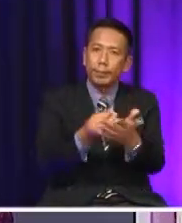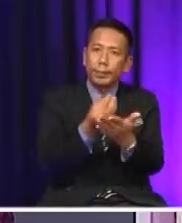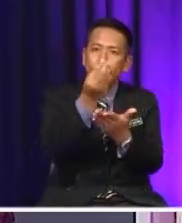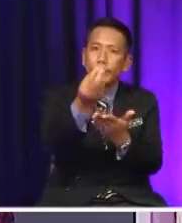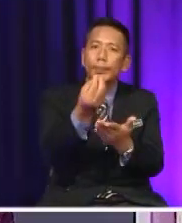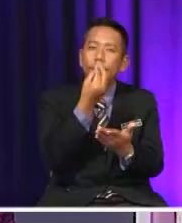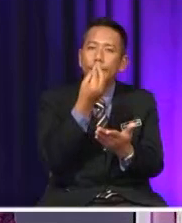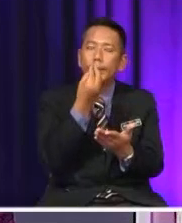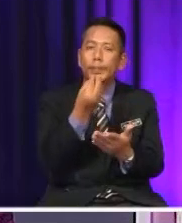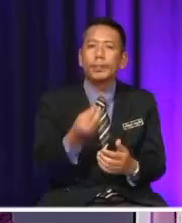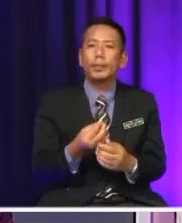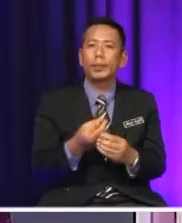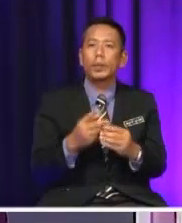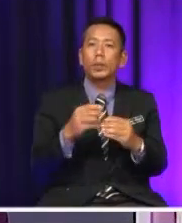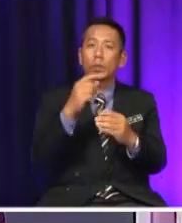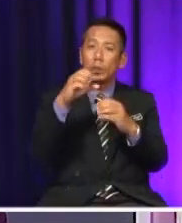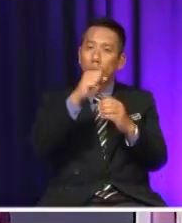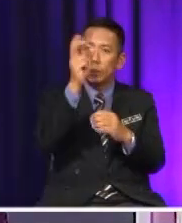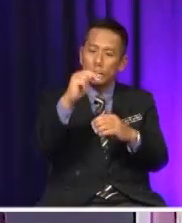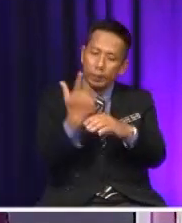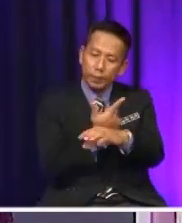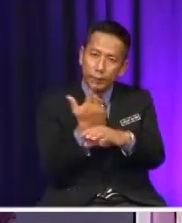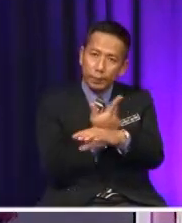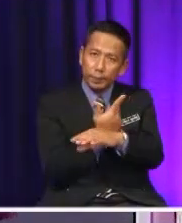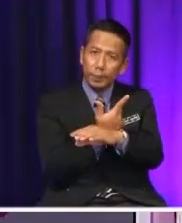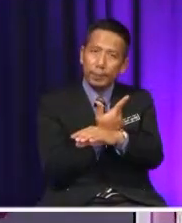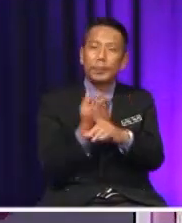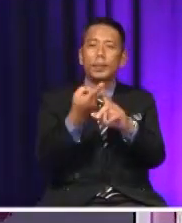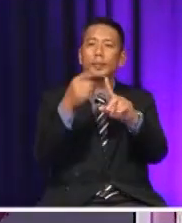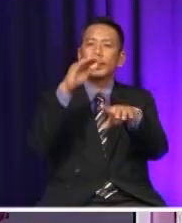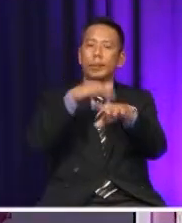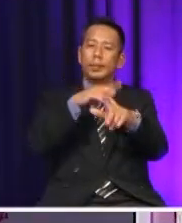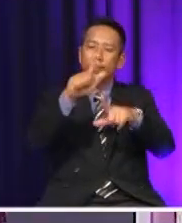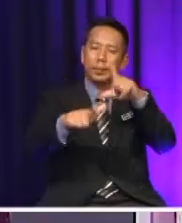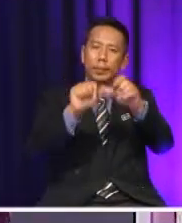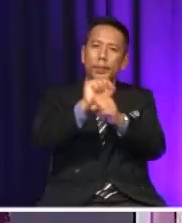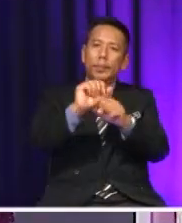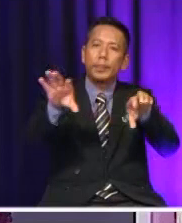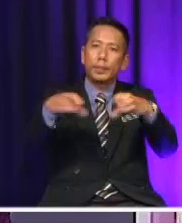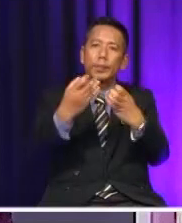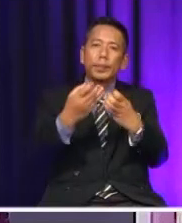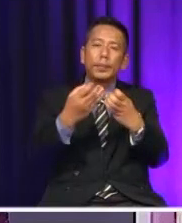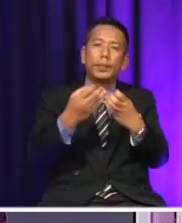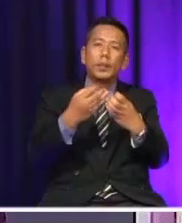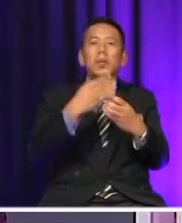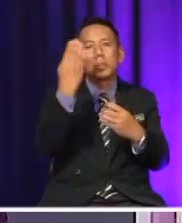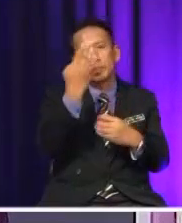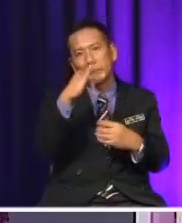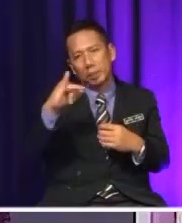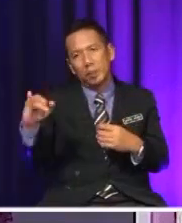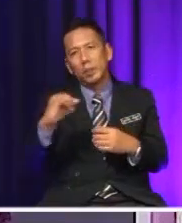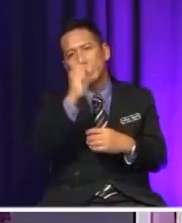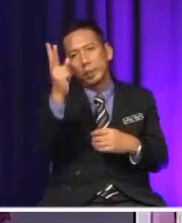kita akan pergi pada soal dan latihannya Oke daripada langkah kerja yang kita buat biasanya soal dan juga berbentuk